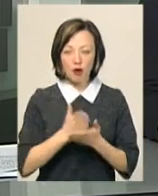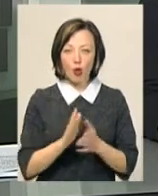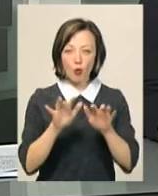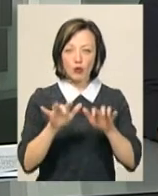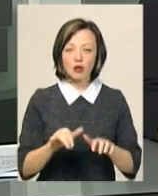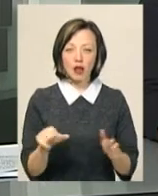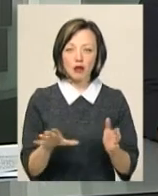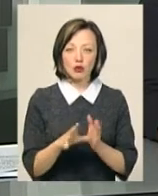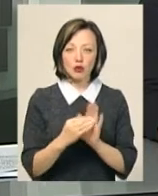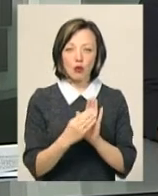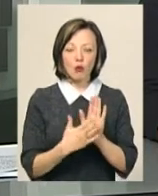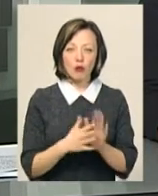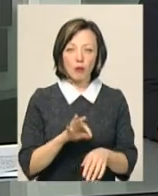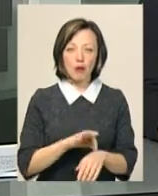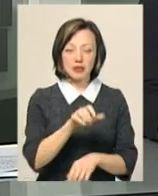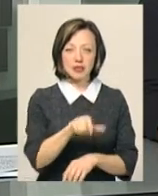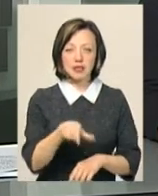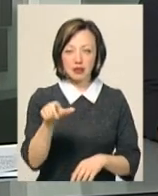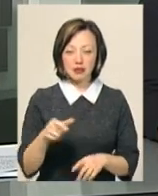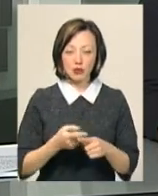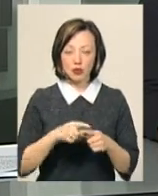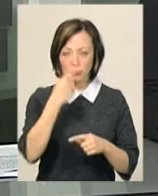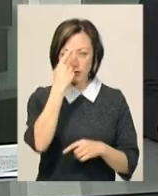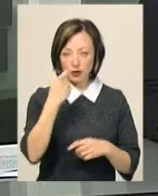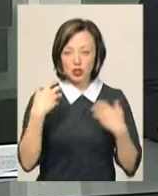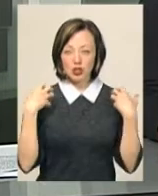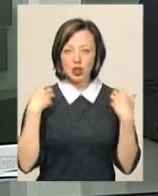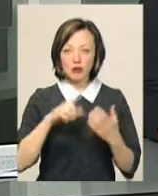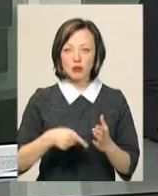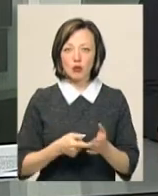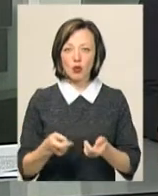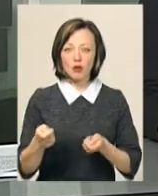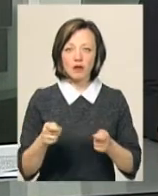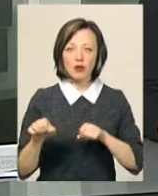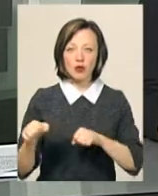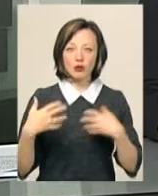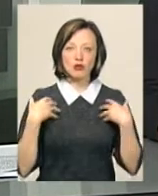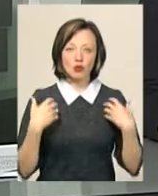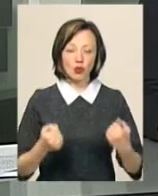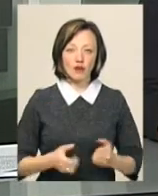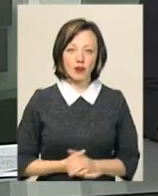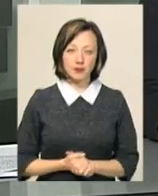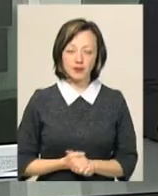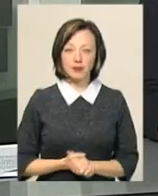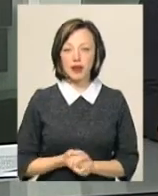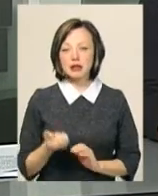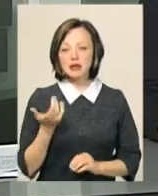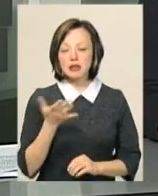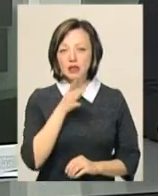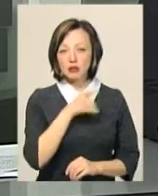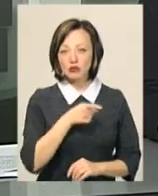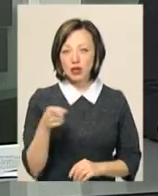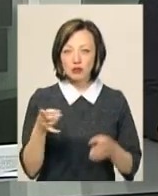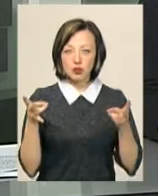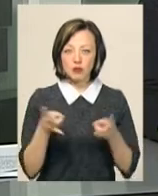для електронного обліку пацієнтів. Про це повідомив начальник міського управління охорони здоров'я Борис Ткач. Скільки часу потрібно